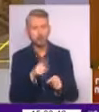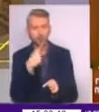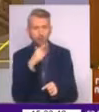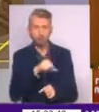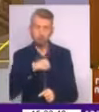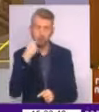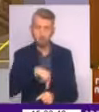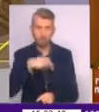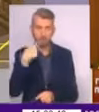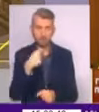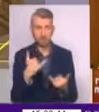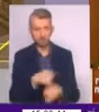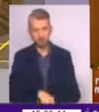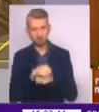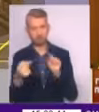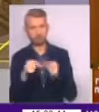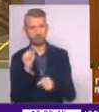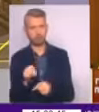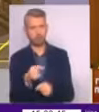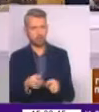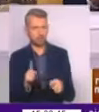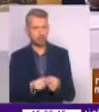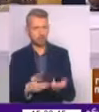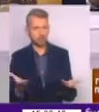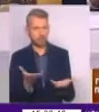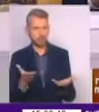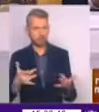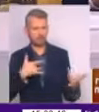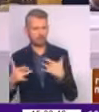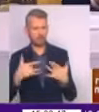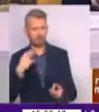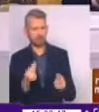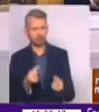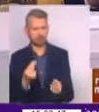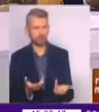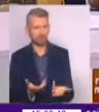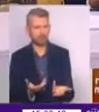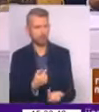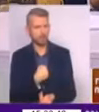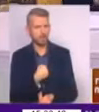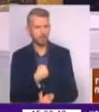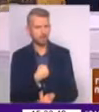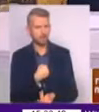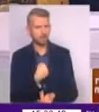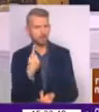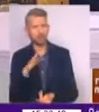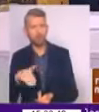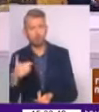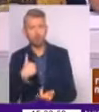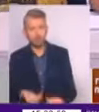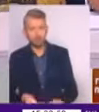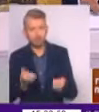президент, тепер протестують проти нього. Це якось, ну, це якась така театральщина, певна. Я з одного боку